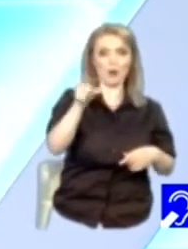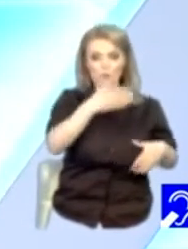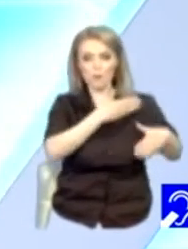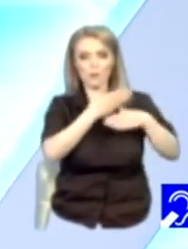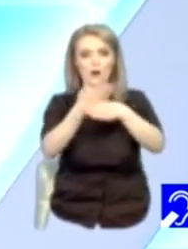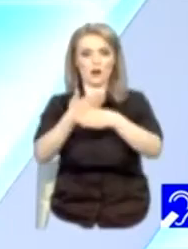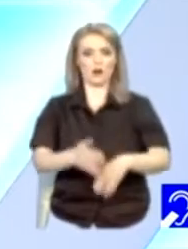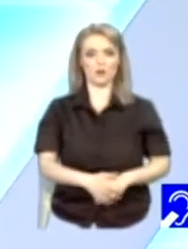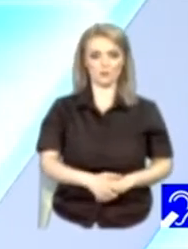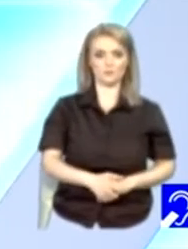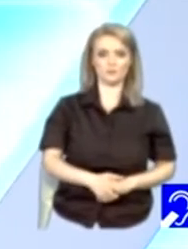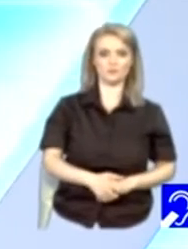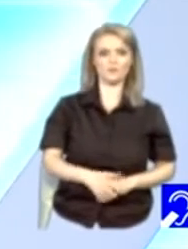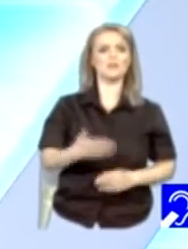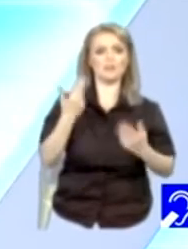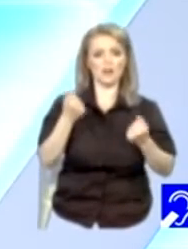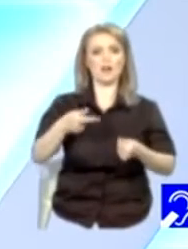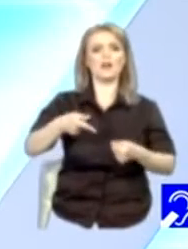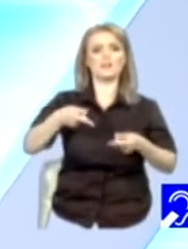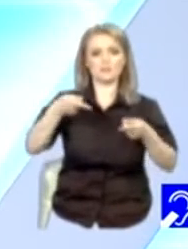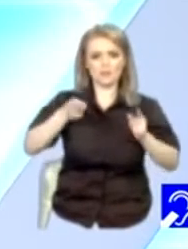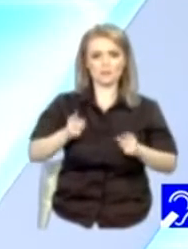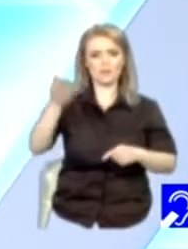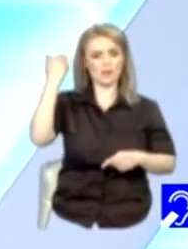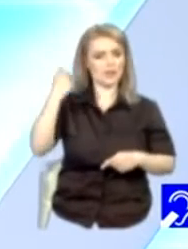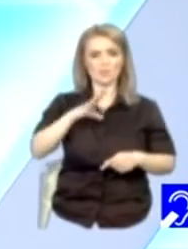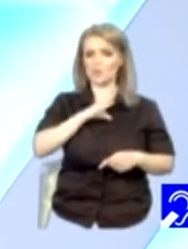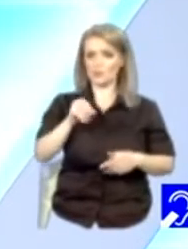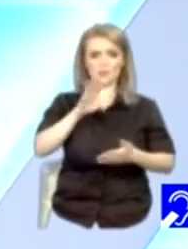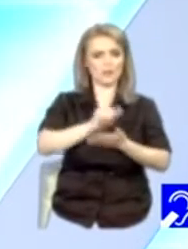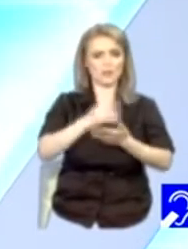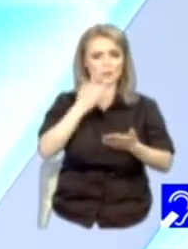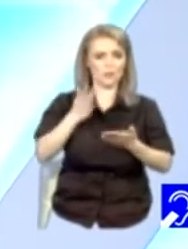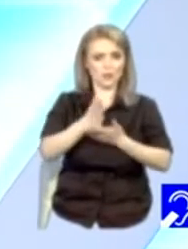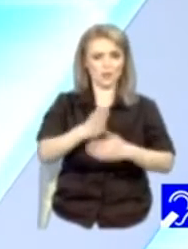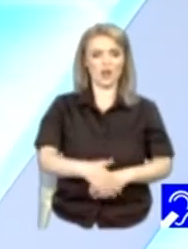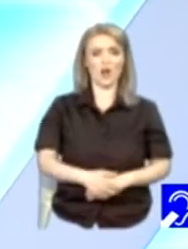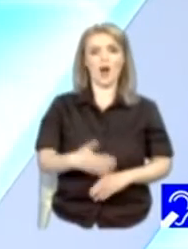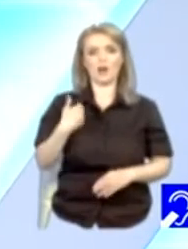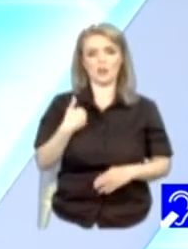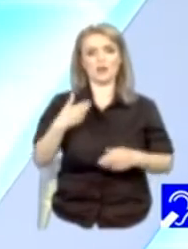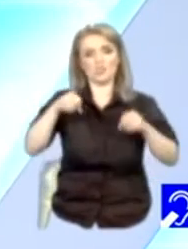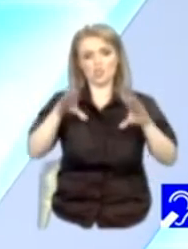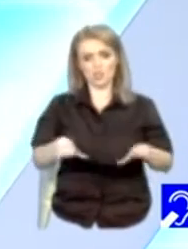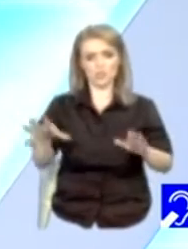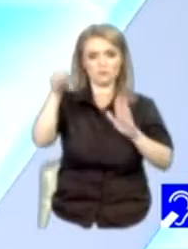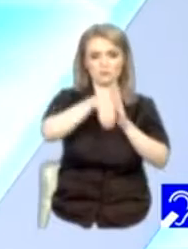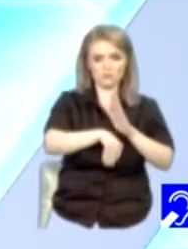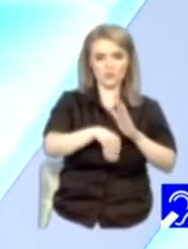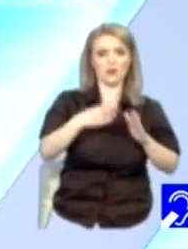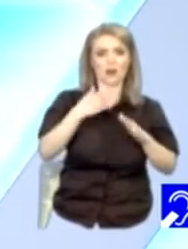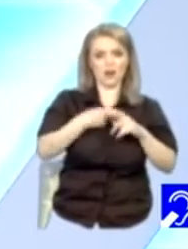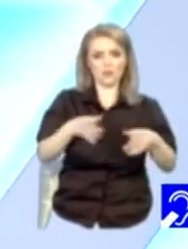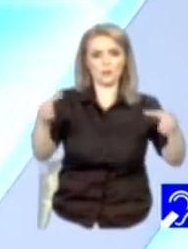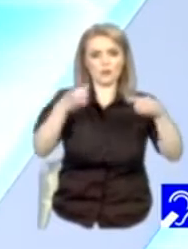n-am mai fost în politică înainte, dar doctrina și valorile verzi m-au motivat. Este într-adevăr cea mai